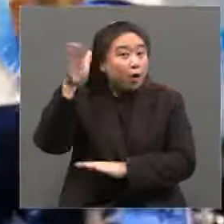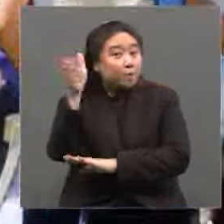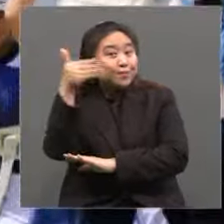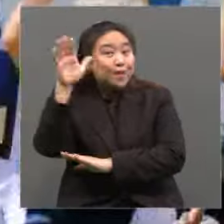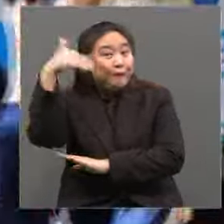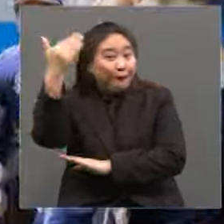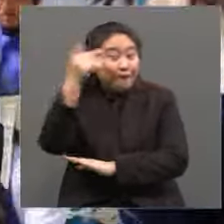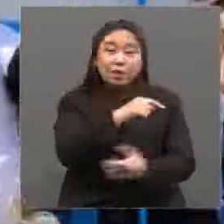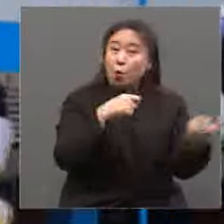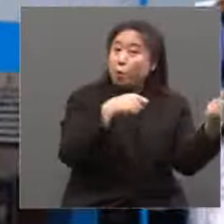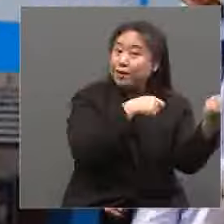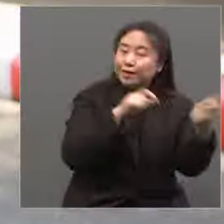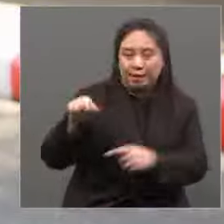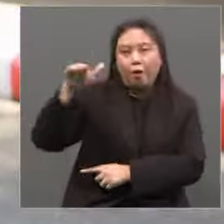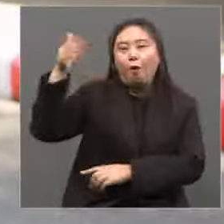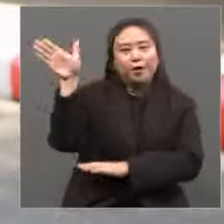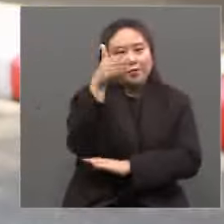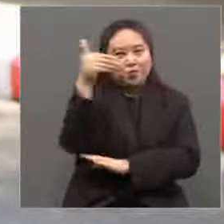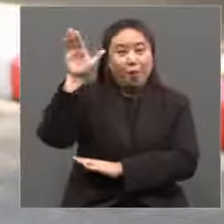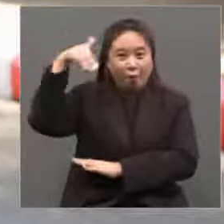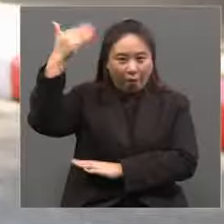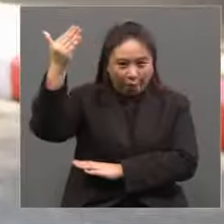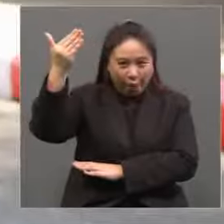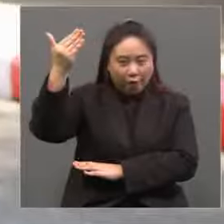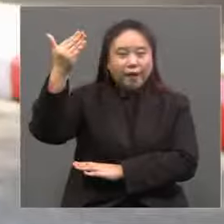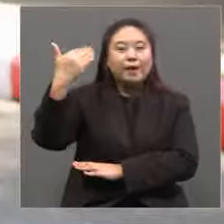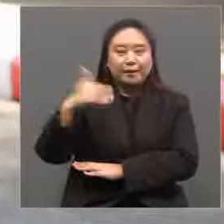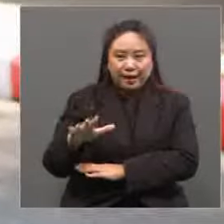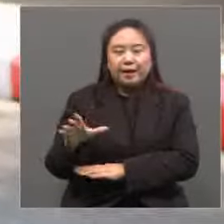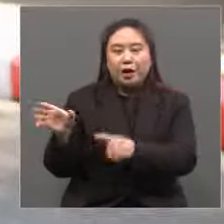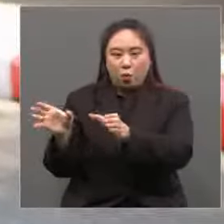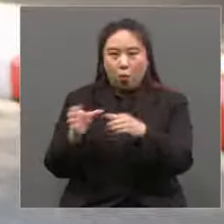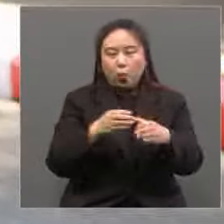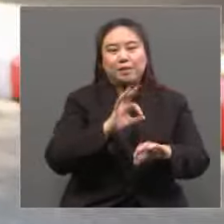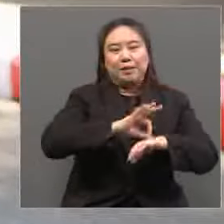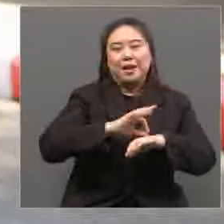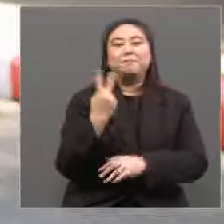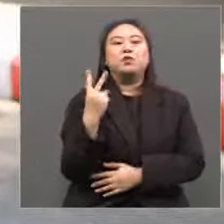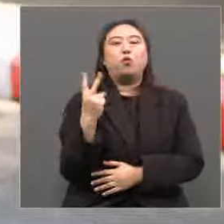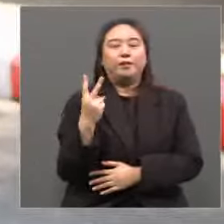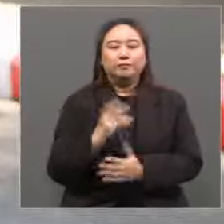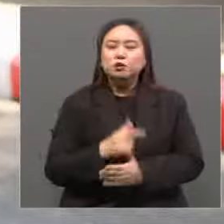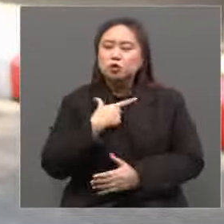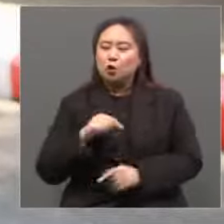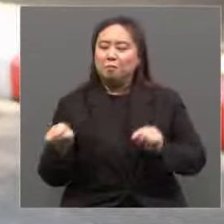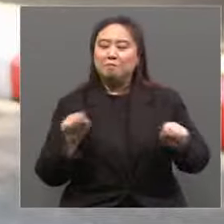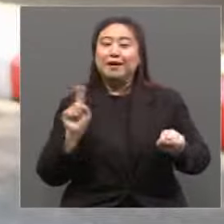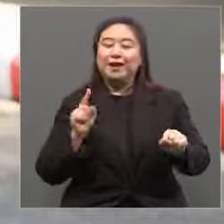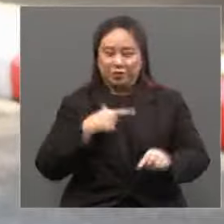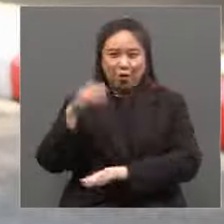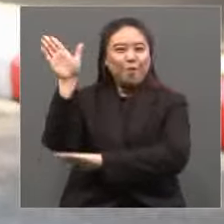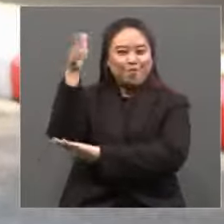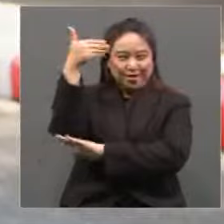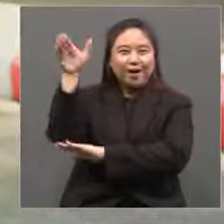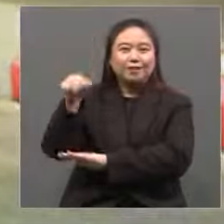เล่นคัลเลอร์การ์ดค่ะแต่ว่าในวงก็จะมีอยู่2พาร์ทค่ะ แล้วเราชอบอันไหนมากกว่า ชอบคัลเลอร์การ์ด ชอบ